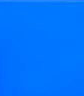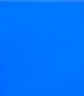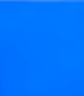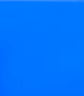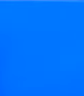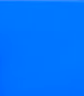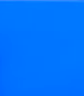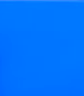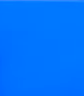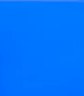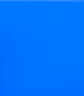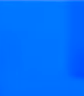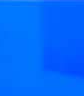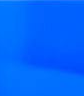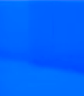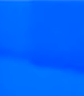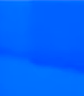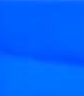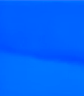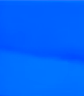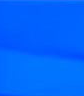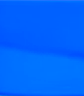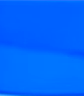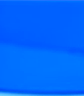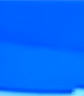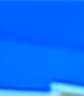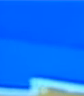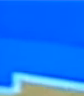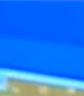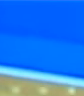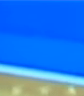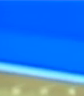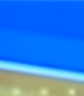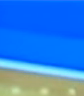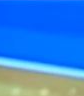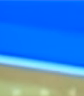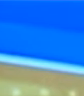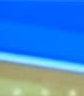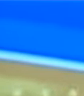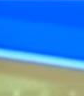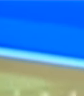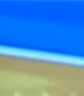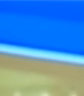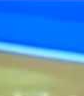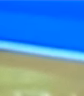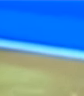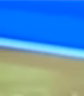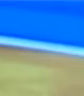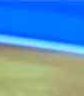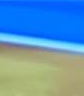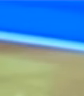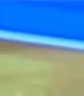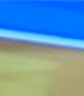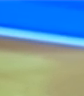при Ассамблее народа Казахстана. Заседание прошло в Казахстанском университете дружбы народов, где обсудили роль матерей